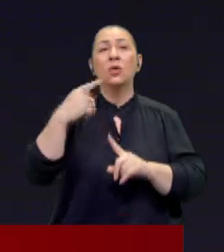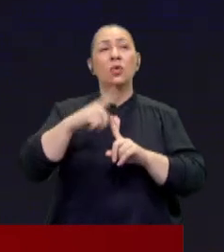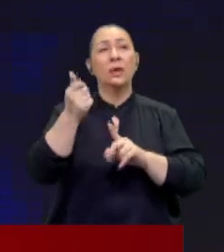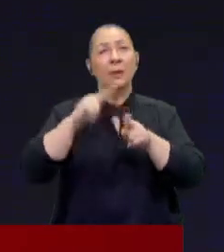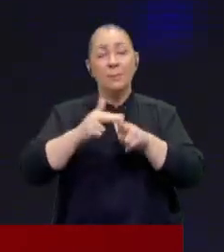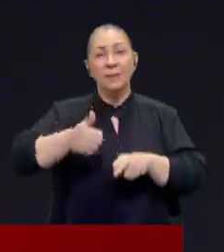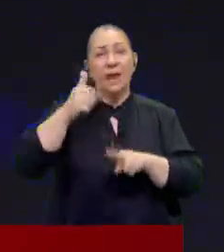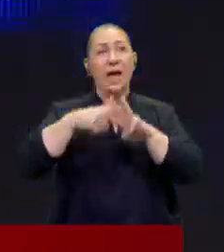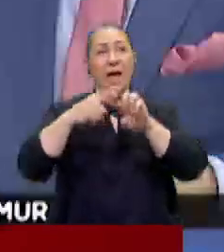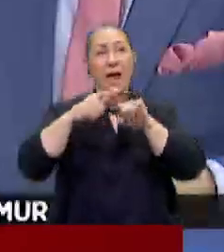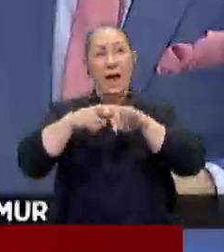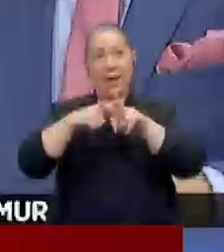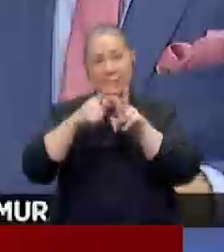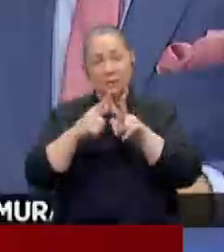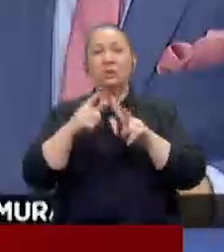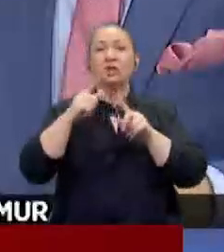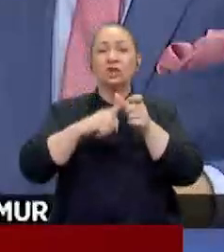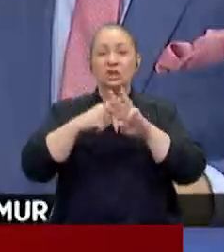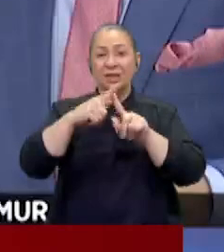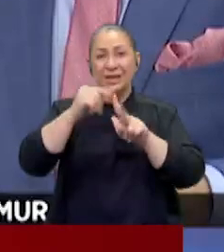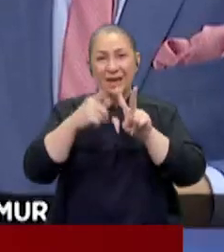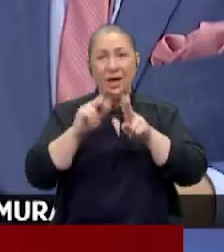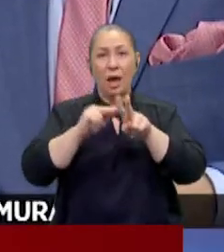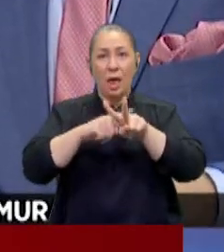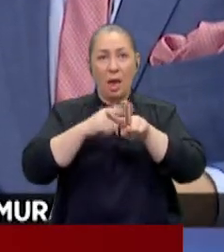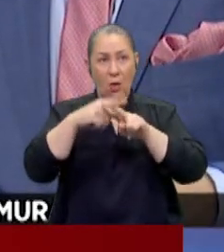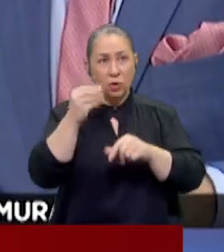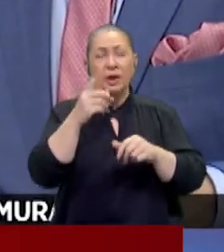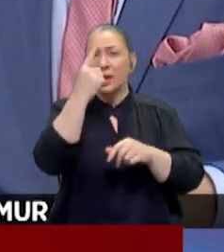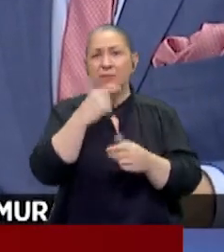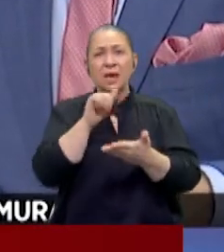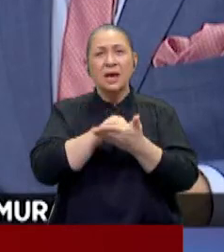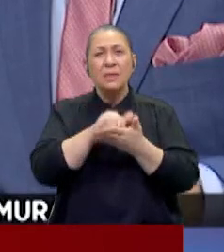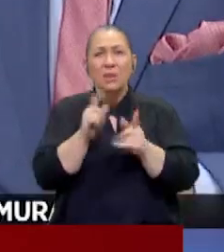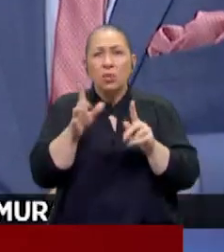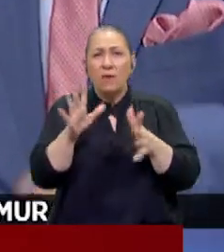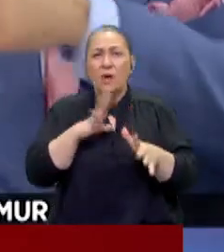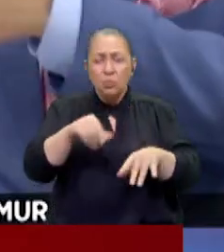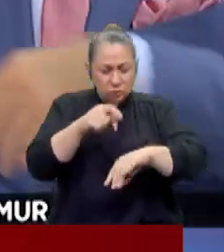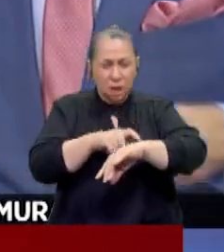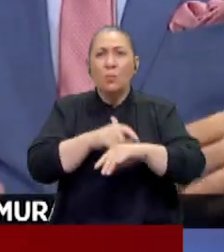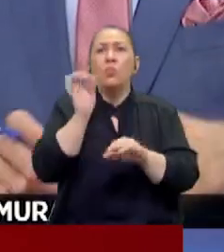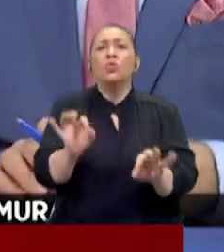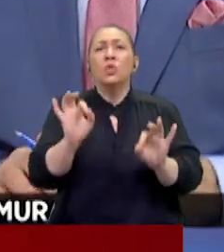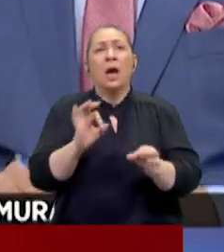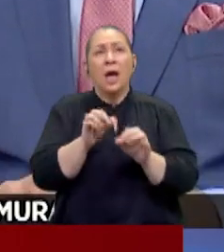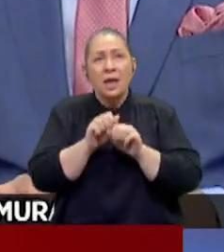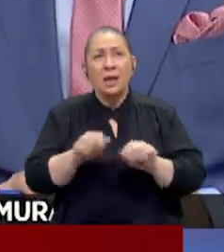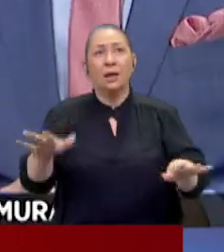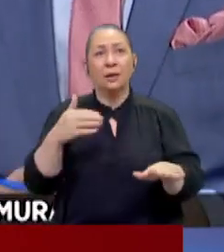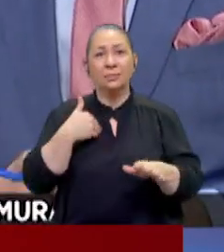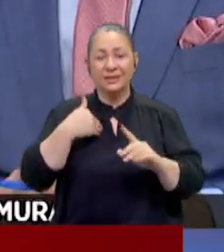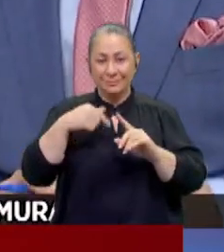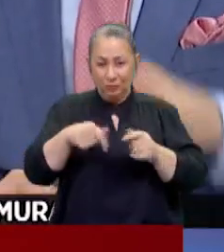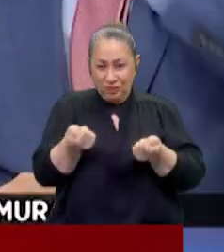başkanı Erhan Çetinkaya oldu. Resmi gazetede bir gariplik var. Şu saatlerde resmi gazete muhakkak yayınlanır. Bizim program bittikten sonra bence